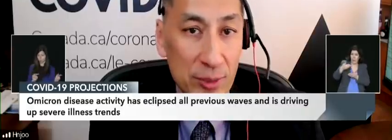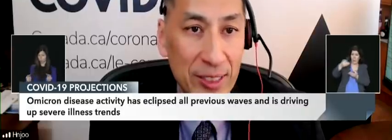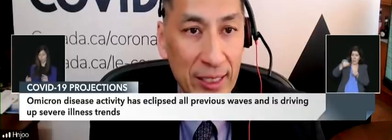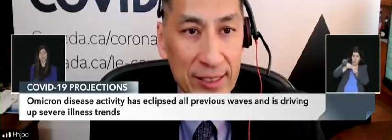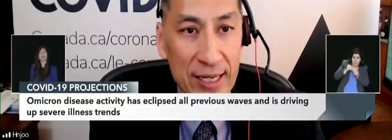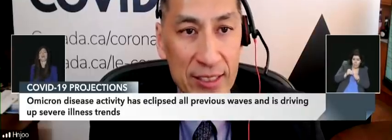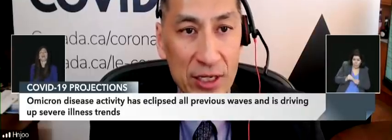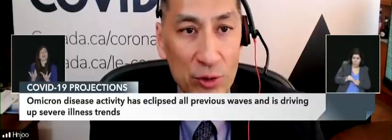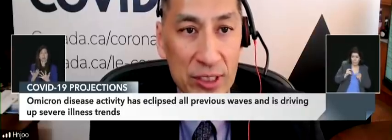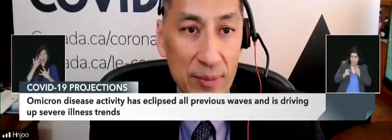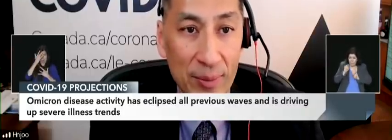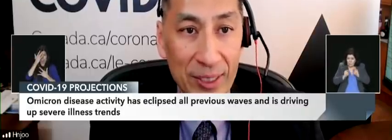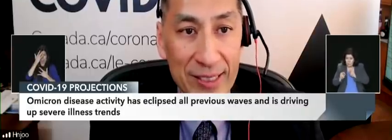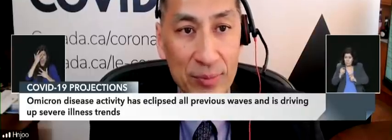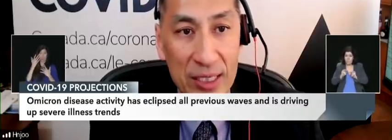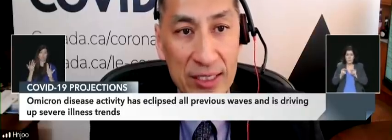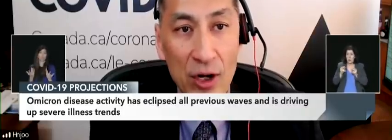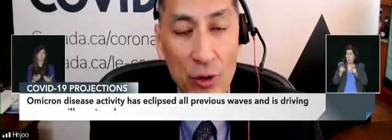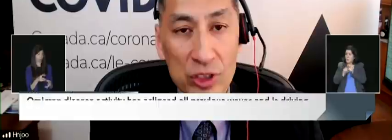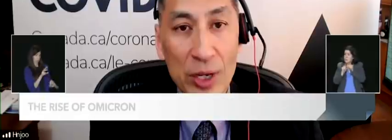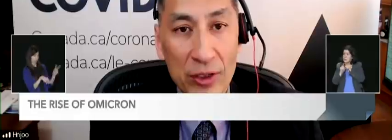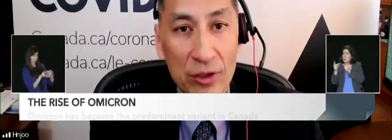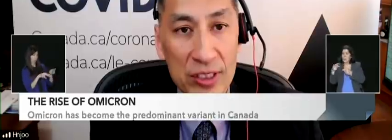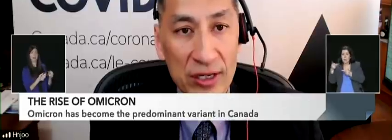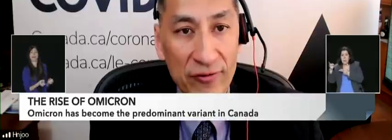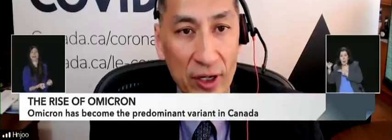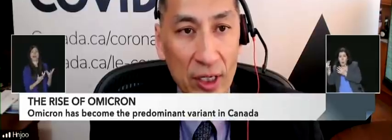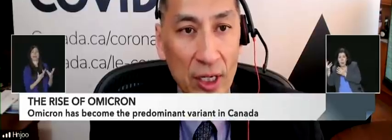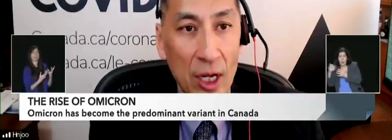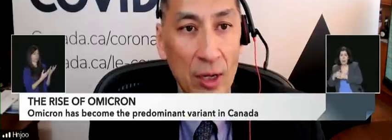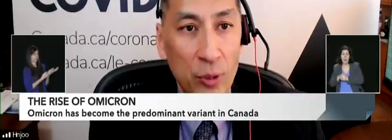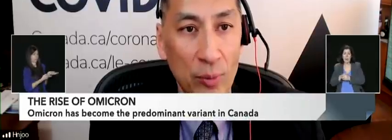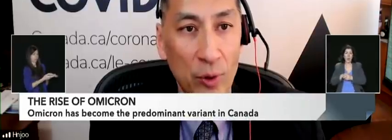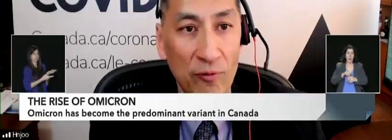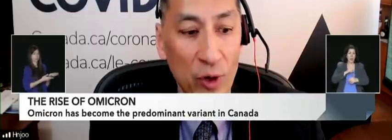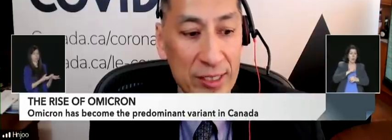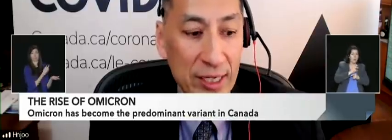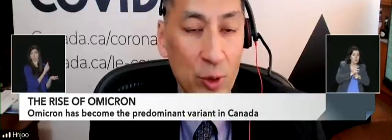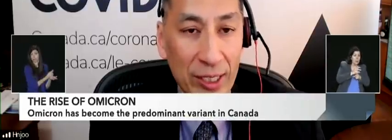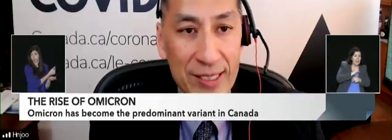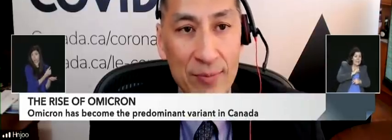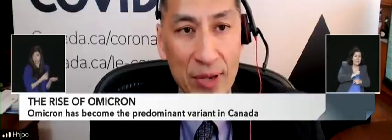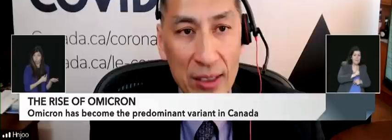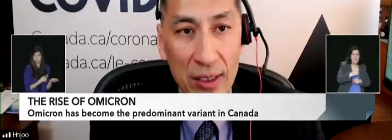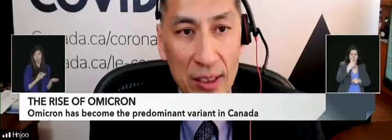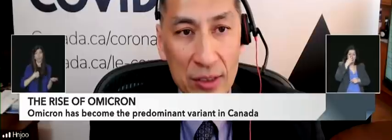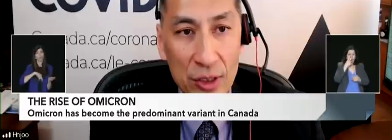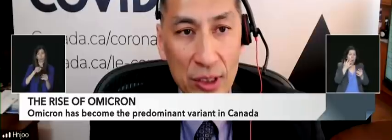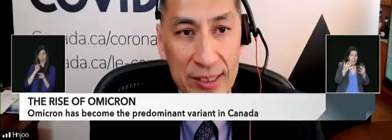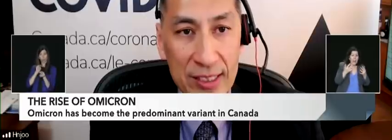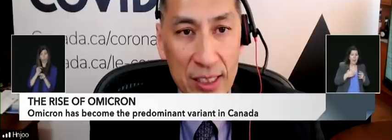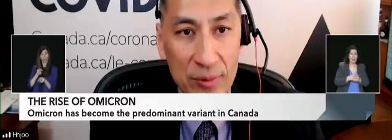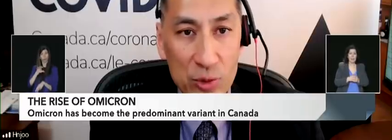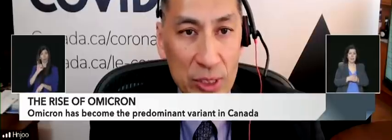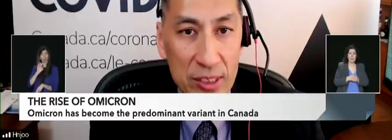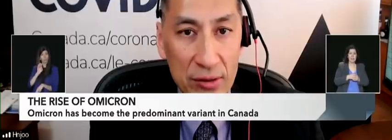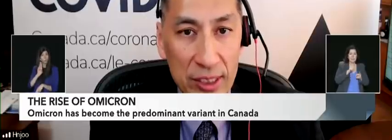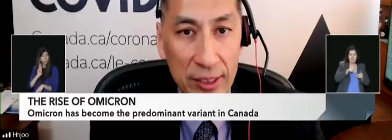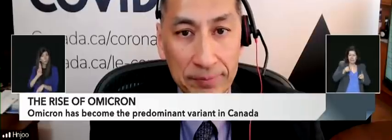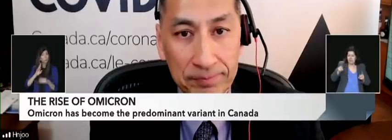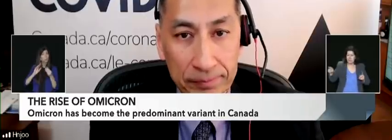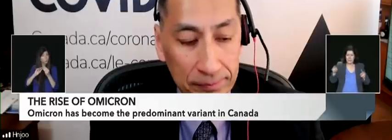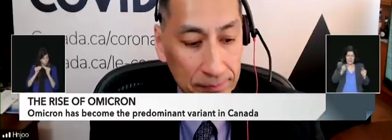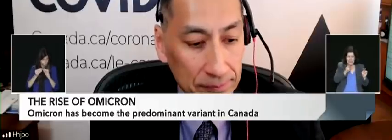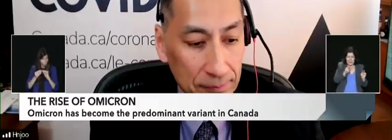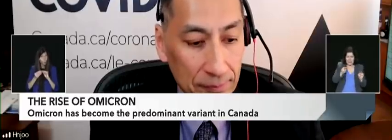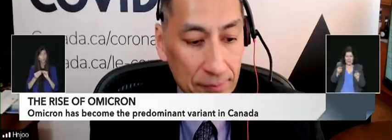les taux d'hospitalisation aussi, même les admissions aux soins intensifs pour voir c'est quoi les impacts sur le système de